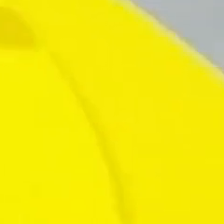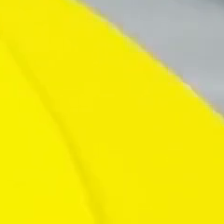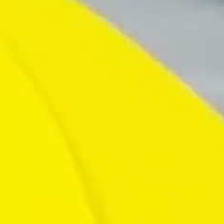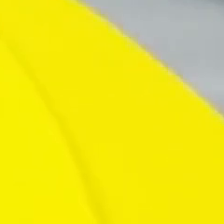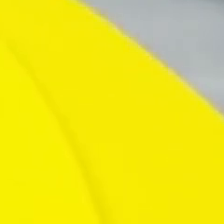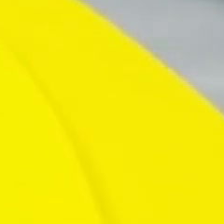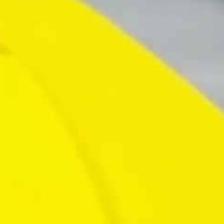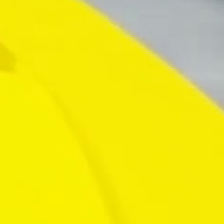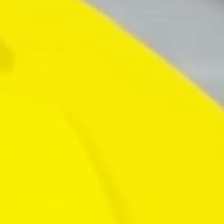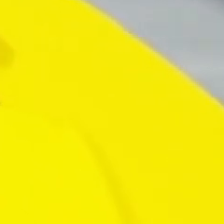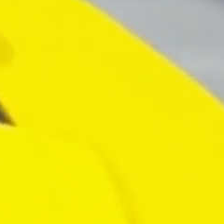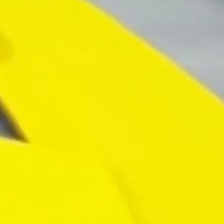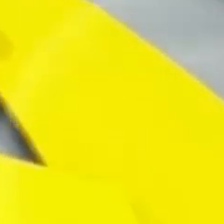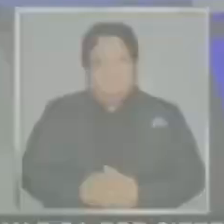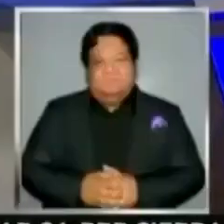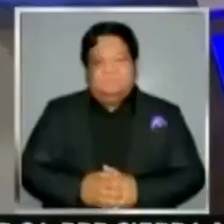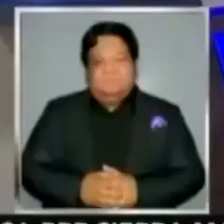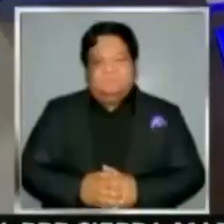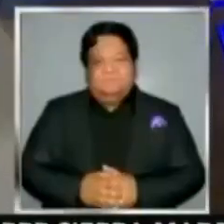Chika in a minute.